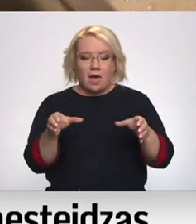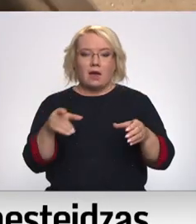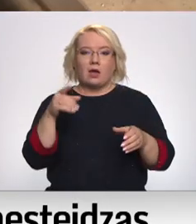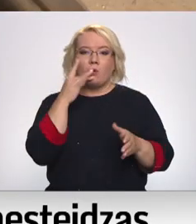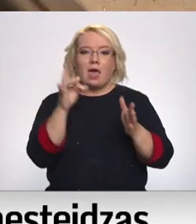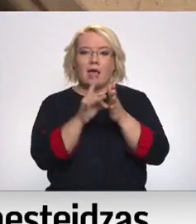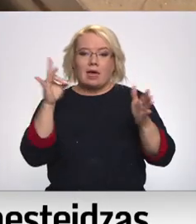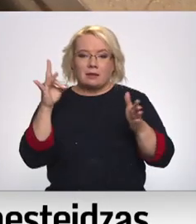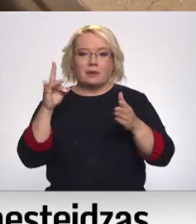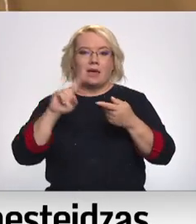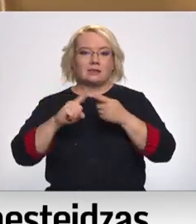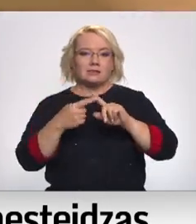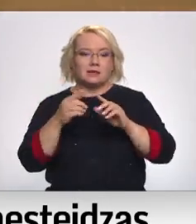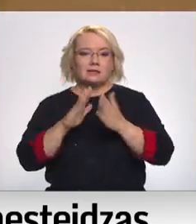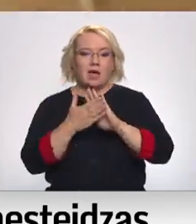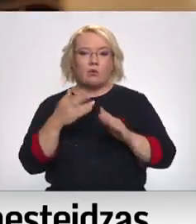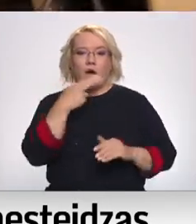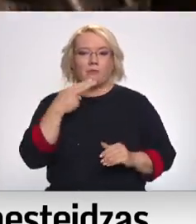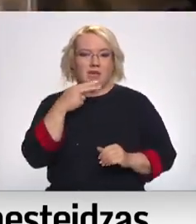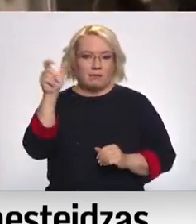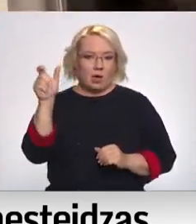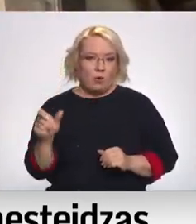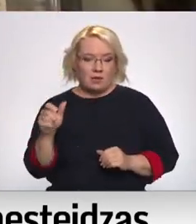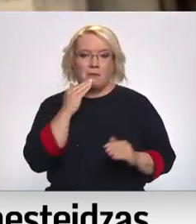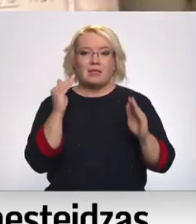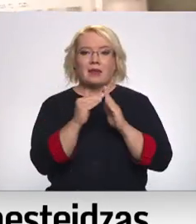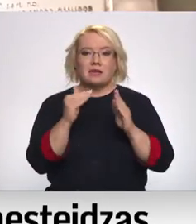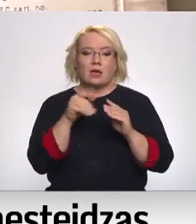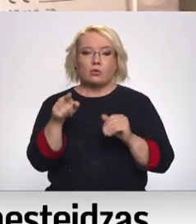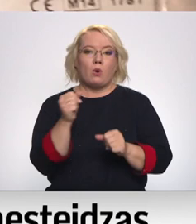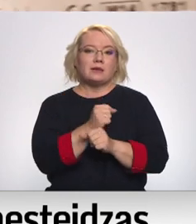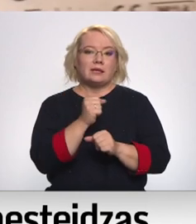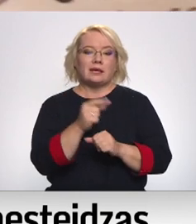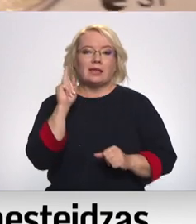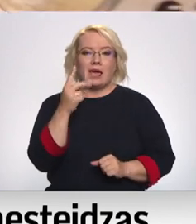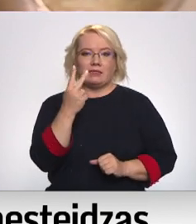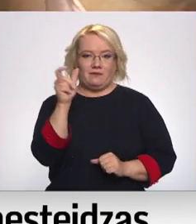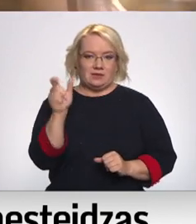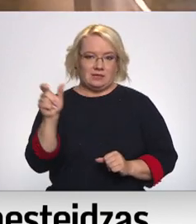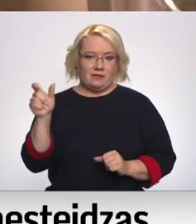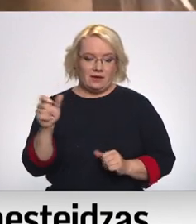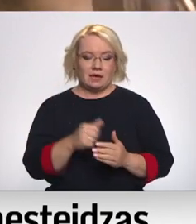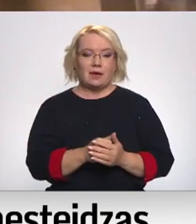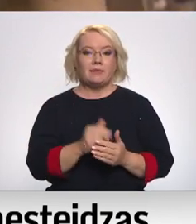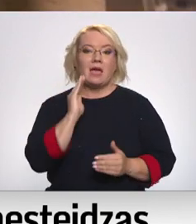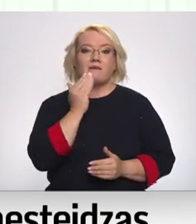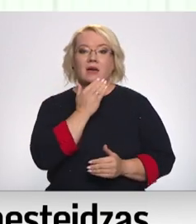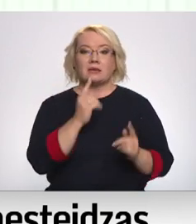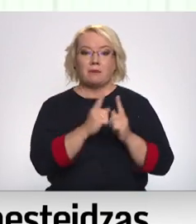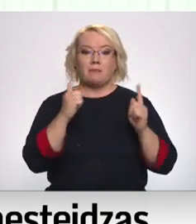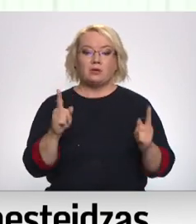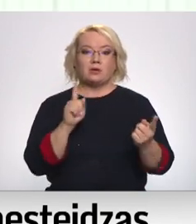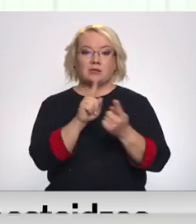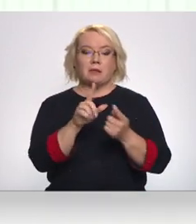būtu jāsaskaņo ar apsaimniekotāju, bet Rēzeknē to izdarījušas vien 2 personas. Saskārāmies vasaras periodā ar to, ka